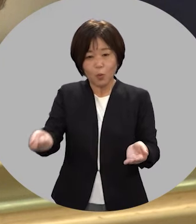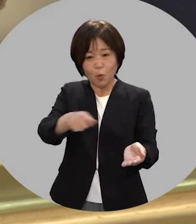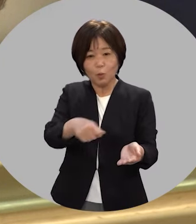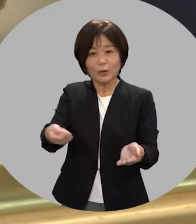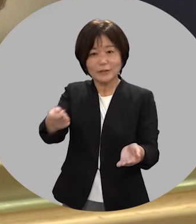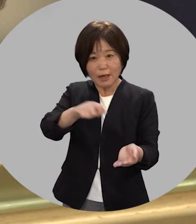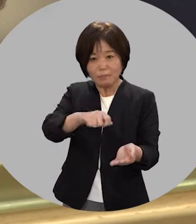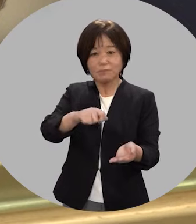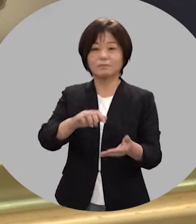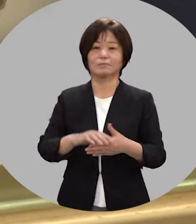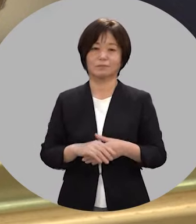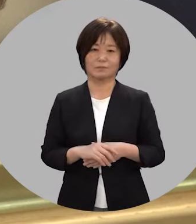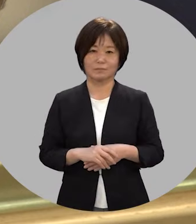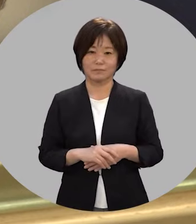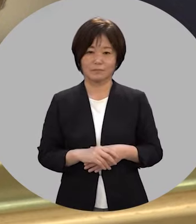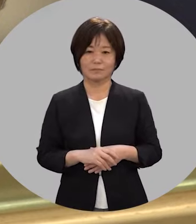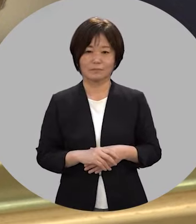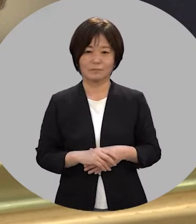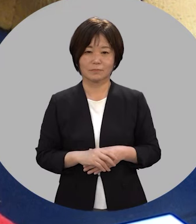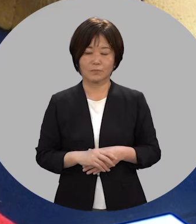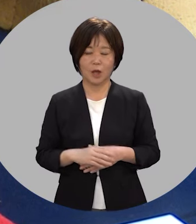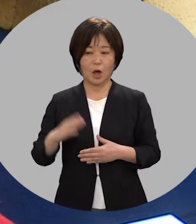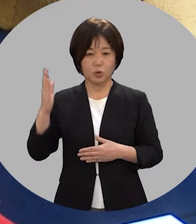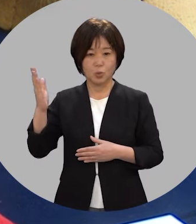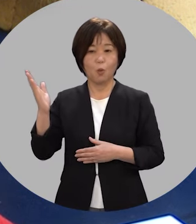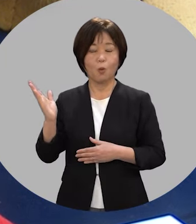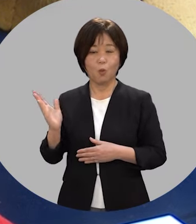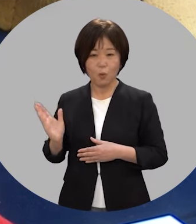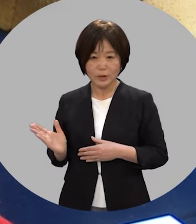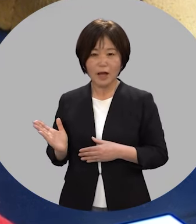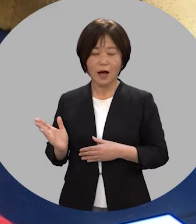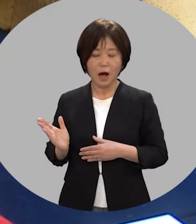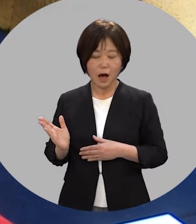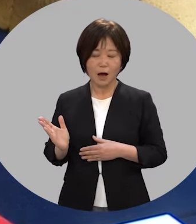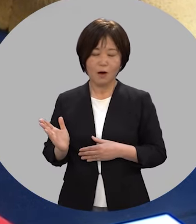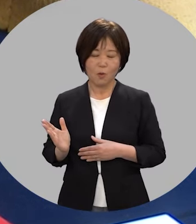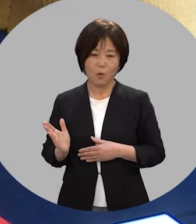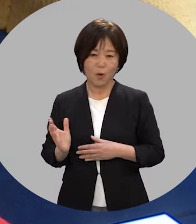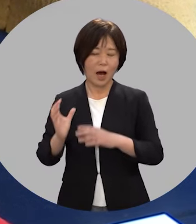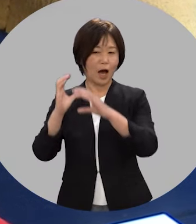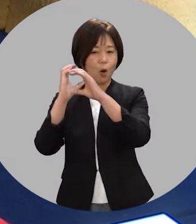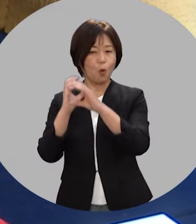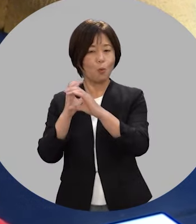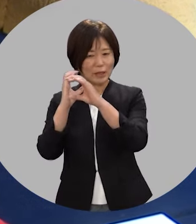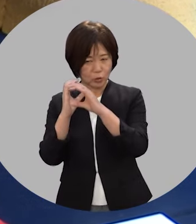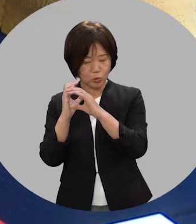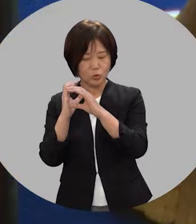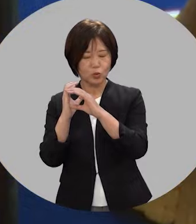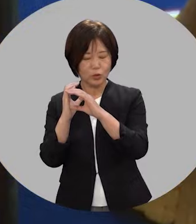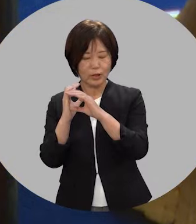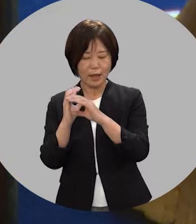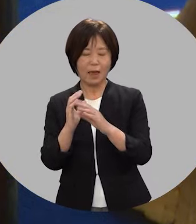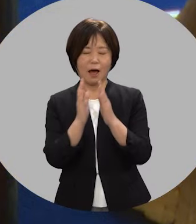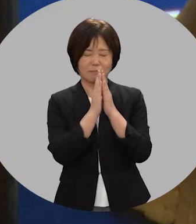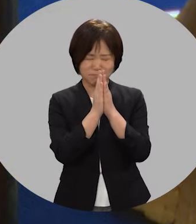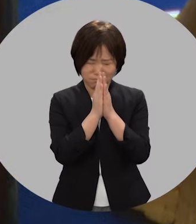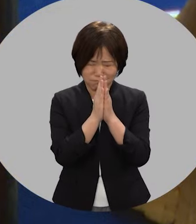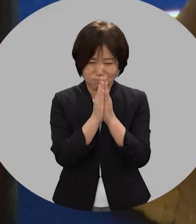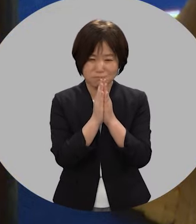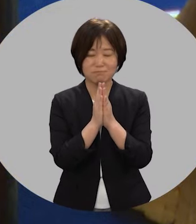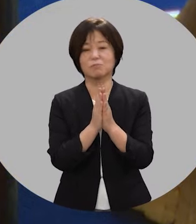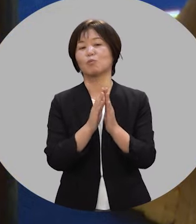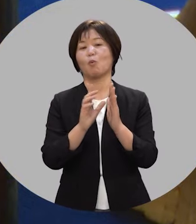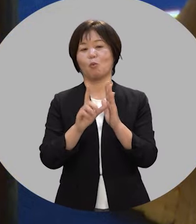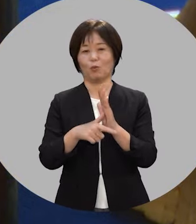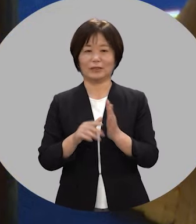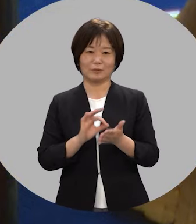物を盛り付けるものになります。で、壺とか木台と呼ばれるものはおそらく何かしらの祭祀に使われてきた